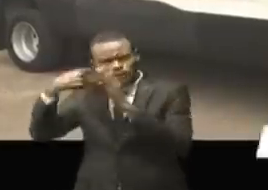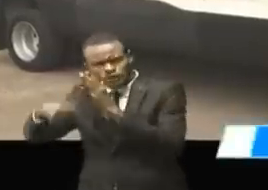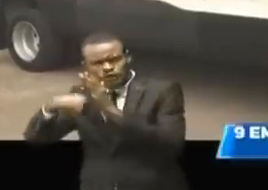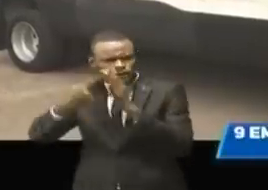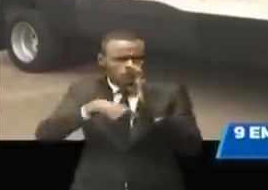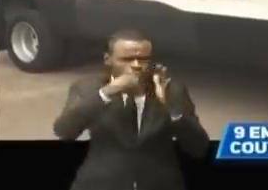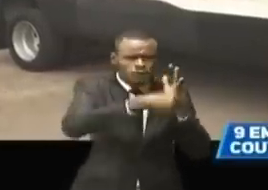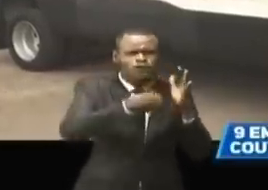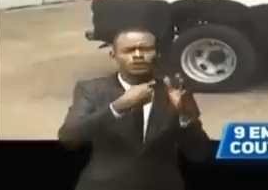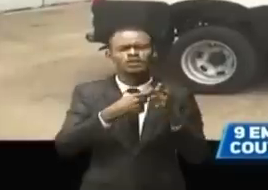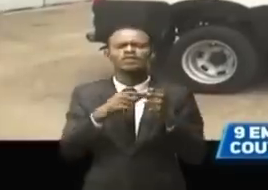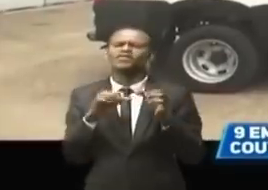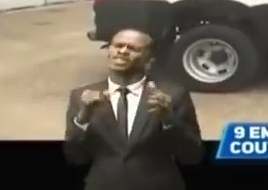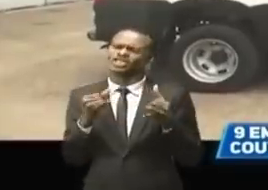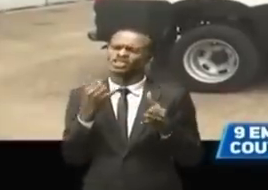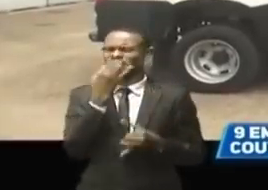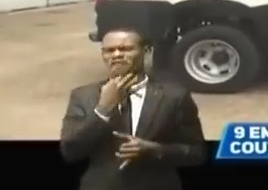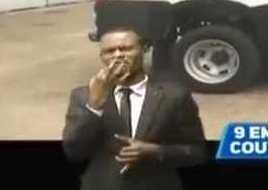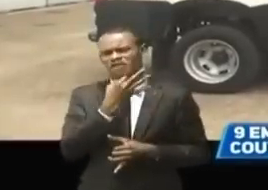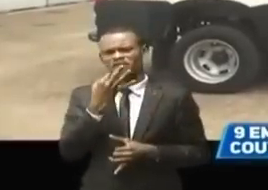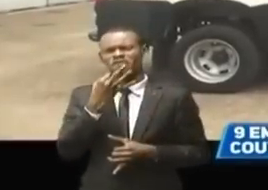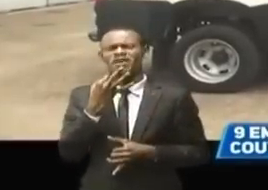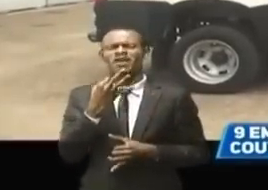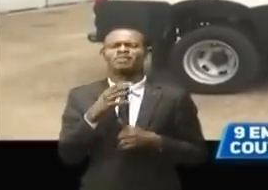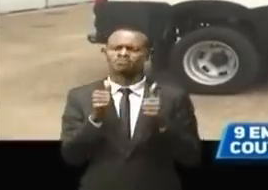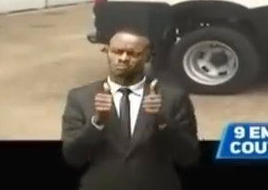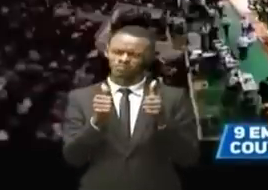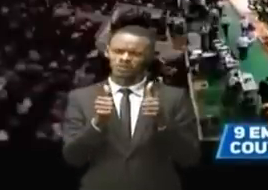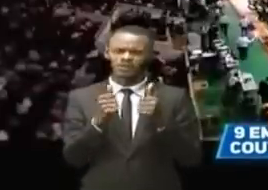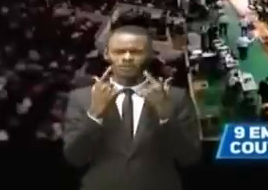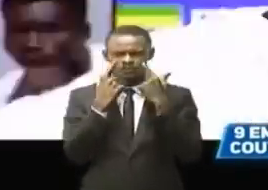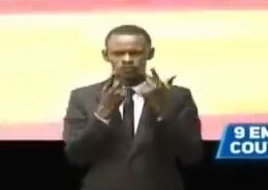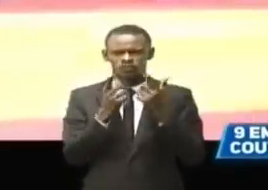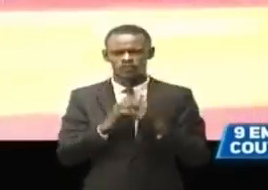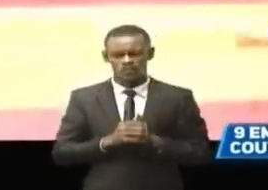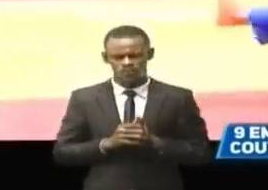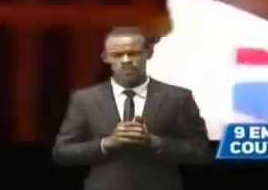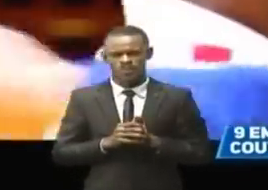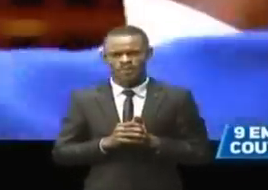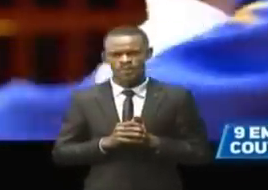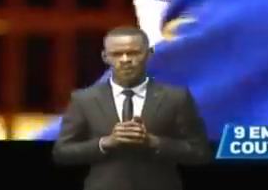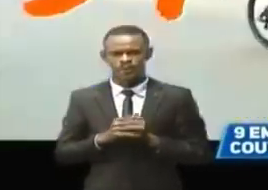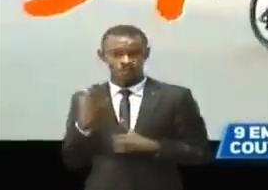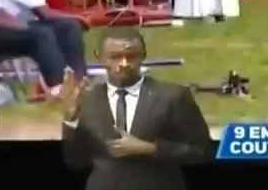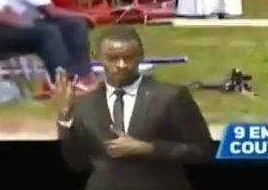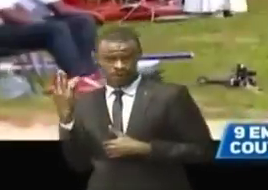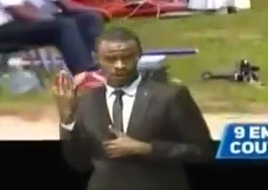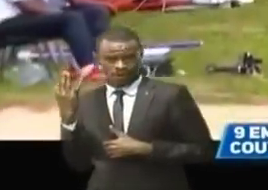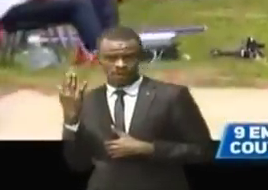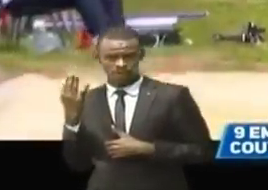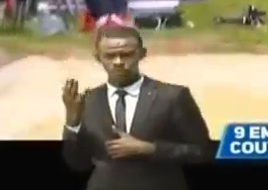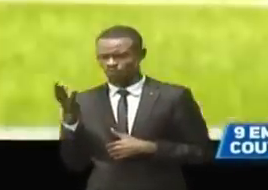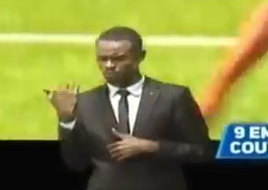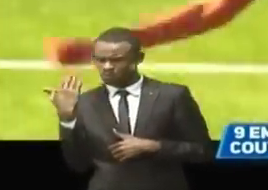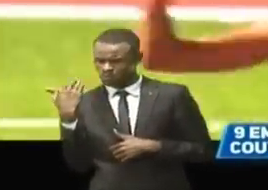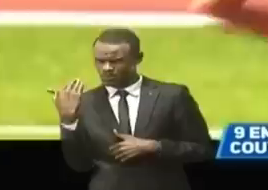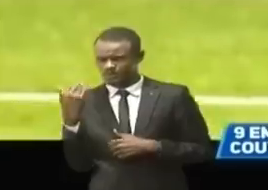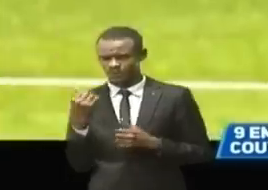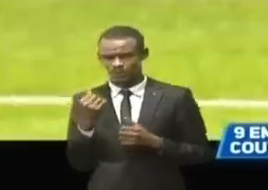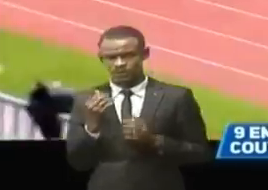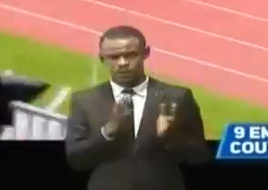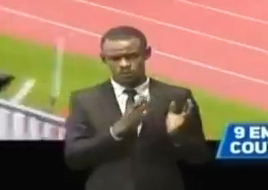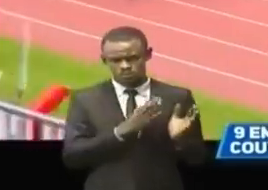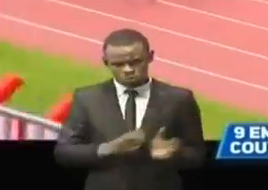Fini le suspense, la télévision nationale, diffuseur hôte de la 9e édition de Jeux de la francophonie, prévue à Kinshasa